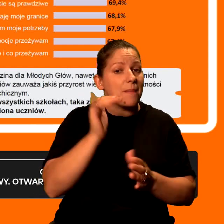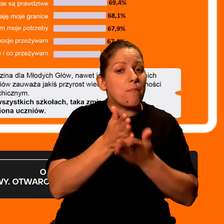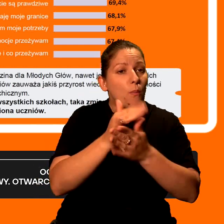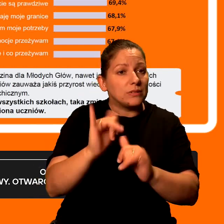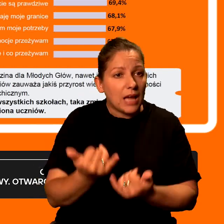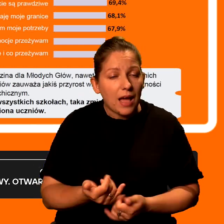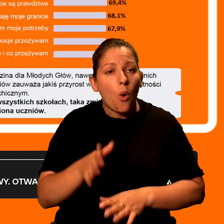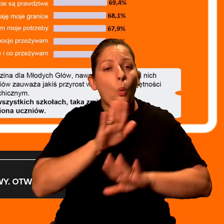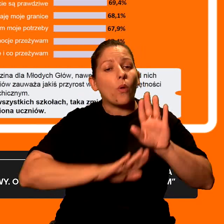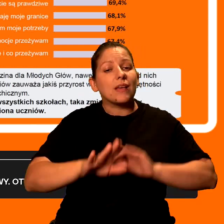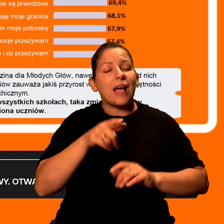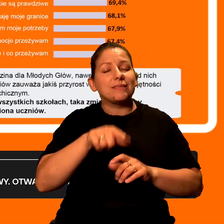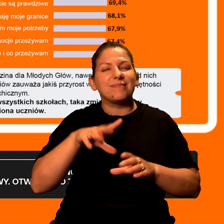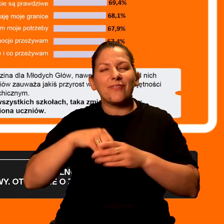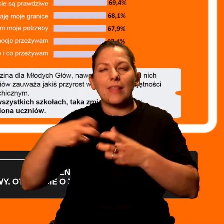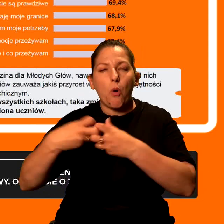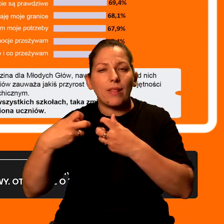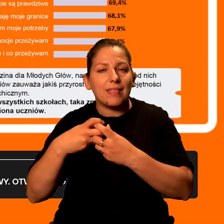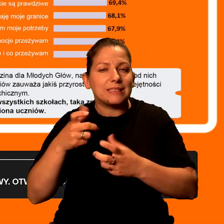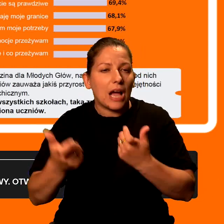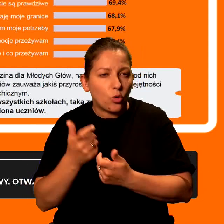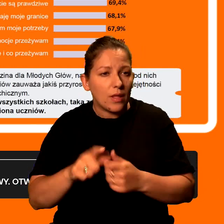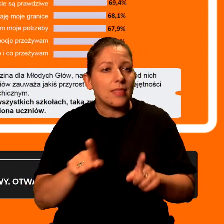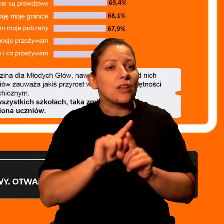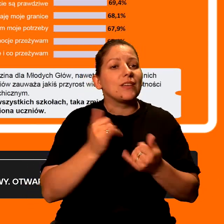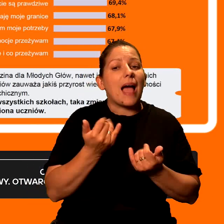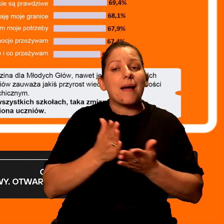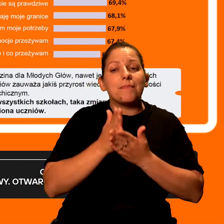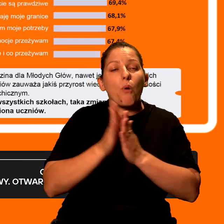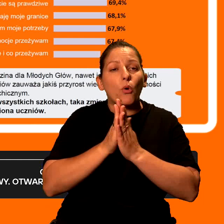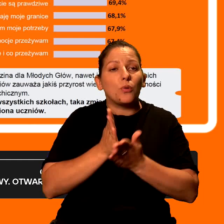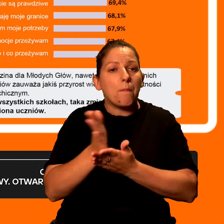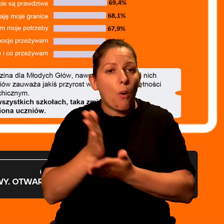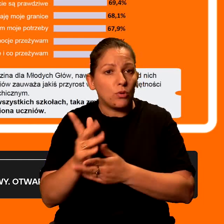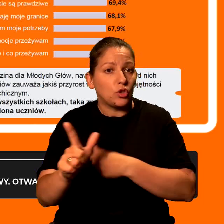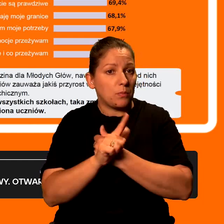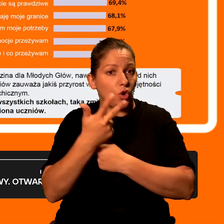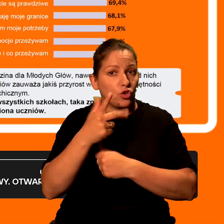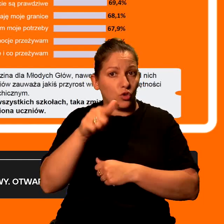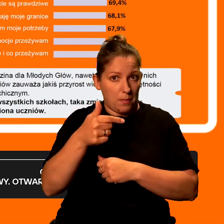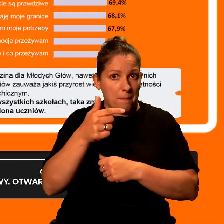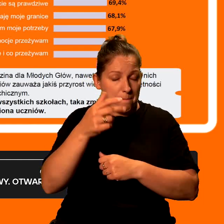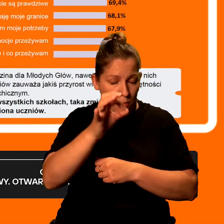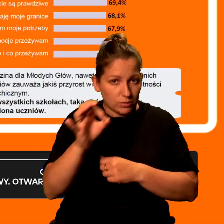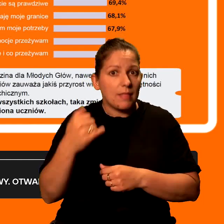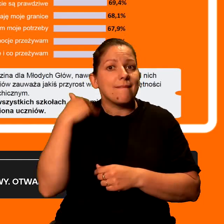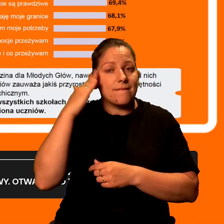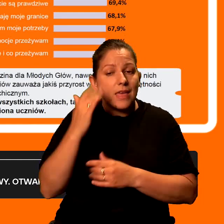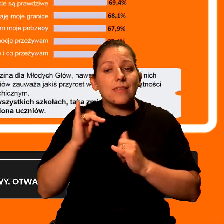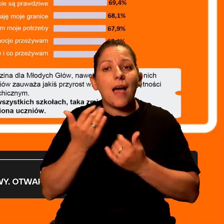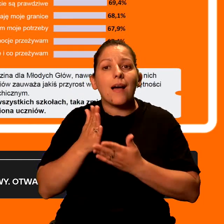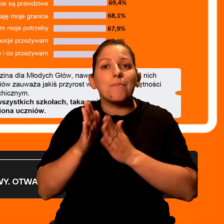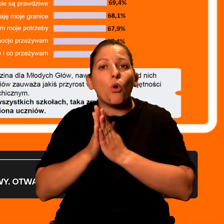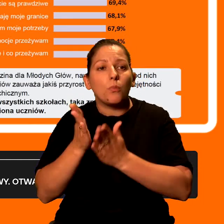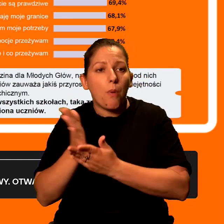wiedzą, jak unikać zagrożeń świata online? Czy wiedzą, jak mogą poprosić o pomoc? 73,5 mówi, wiem, jak mogę poprosić o pomoc po zajęciach. Czy lepiej